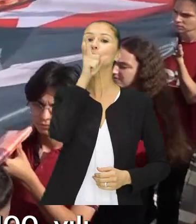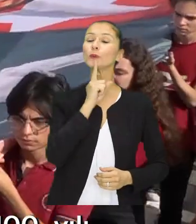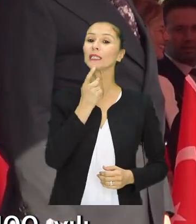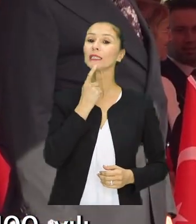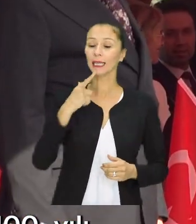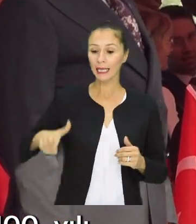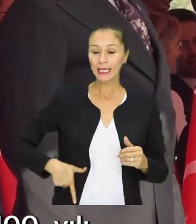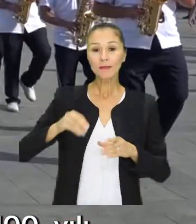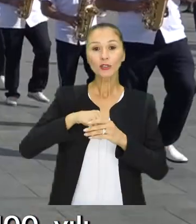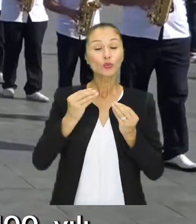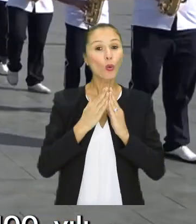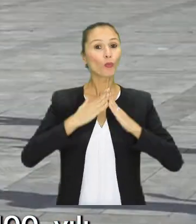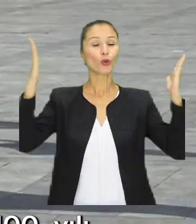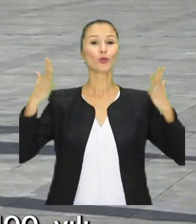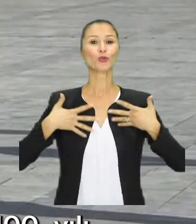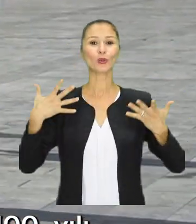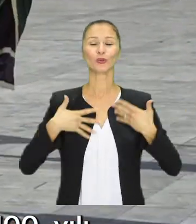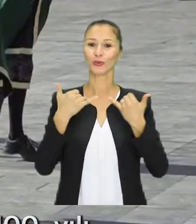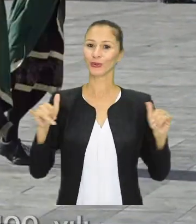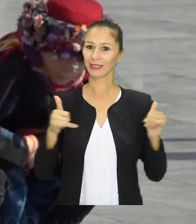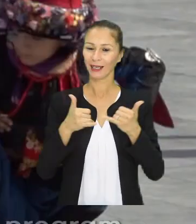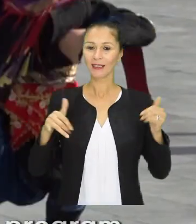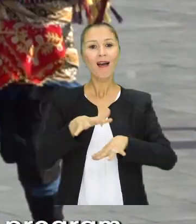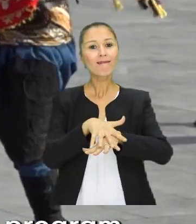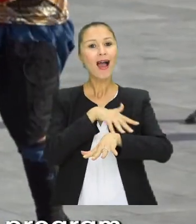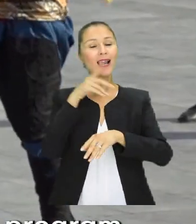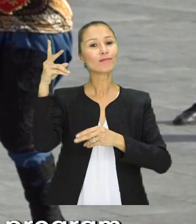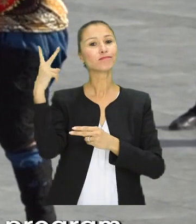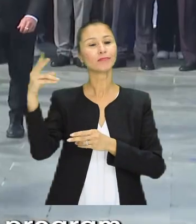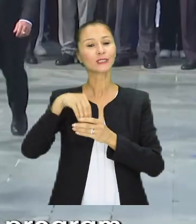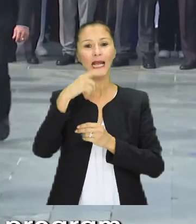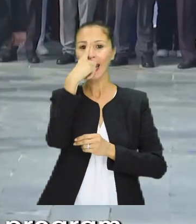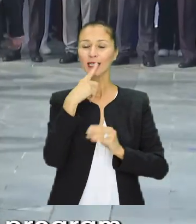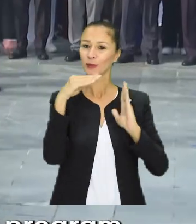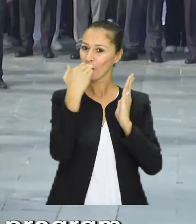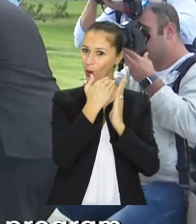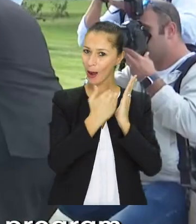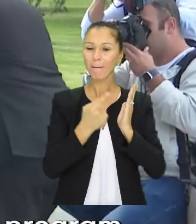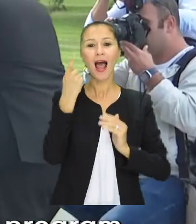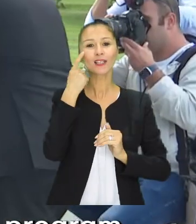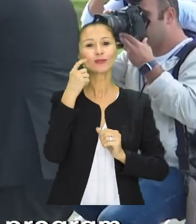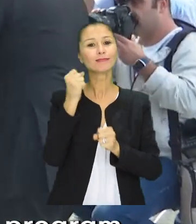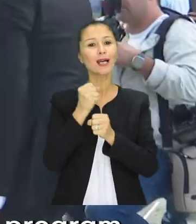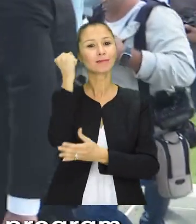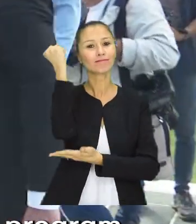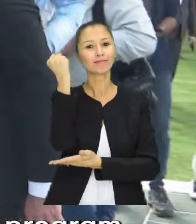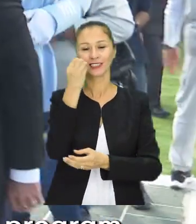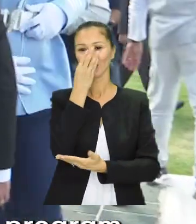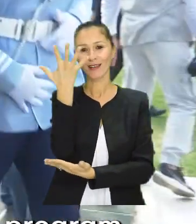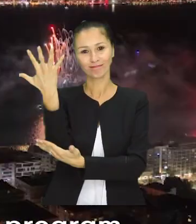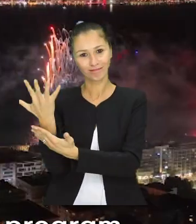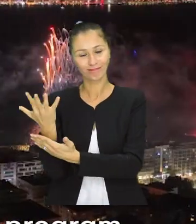Cumhuriyeti'nin 100. yılı İzmir'de büyük bir coşkuyla kutlandı. Valilik makamındaki resmi program Atatürk Anıtı'na